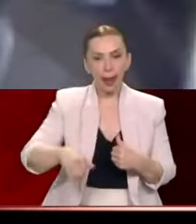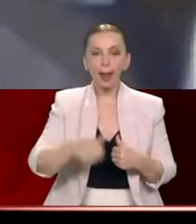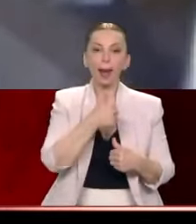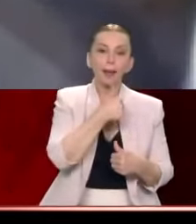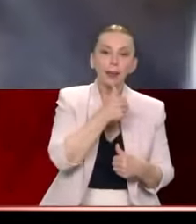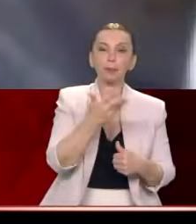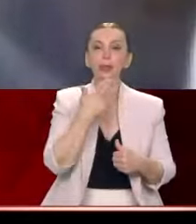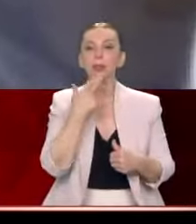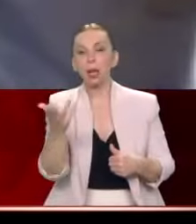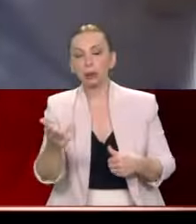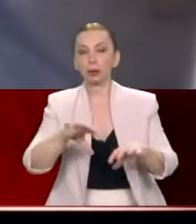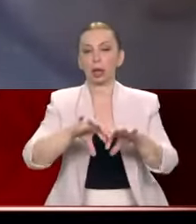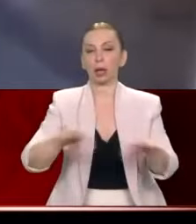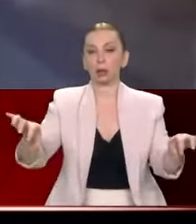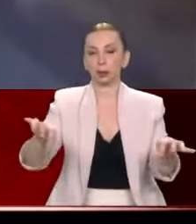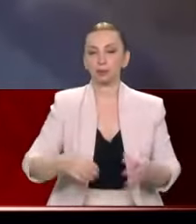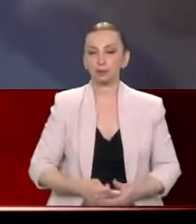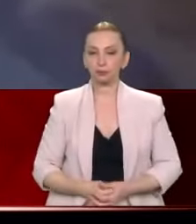ayırdı.